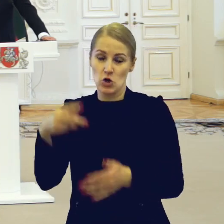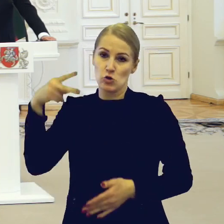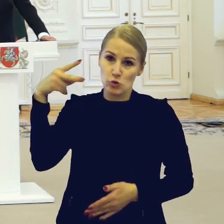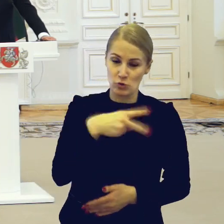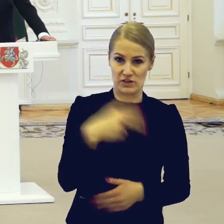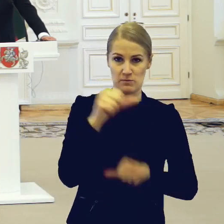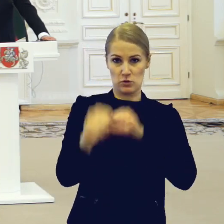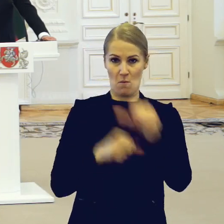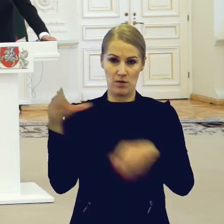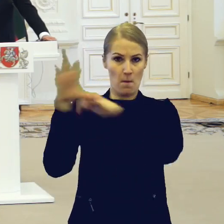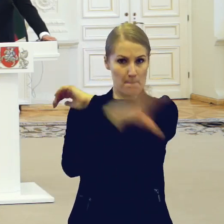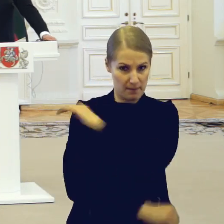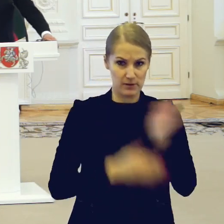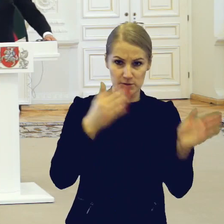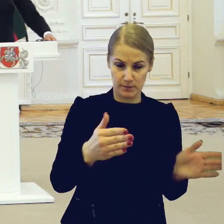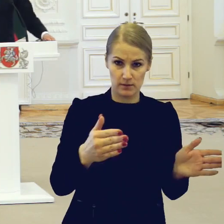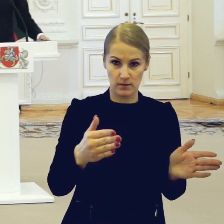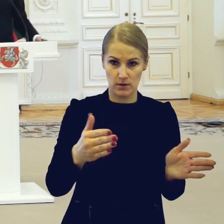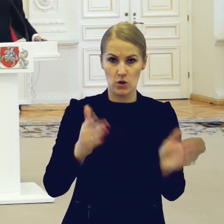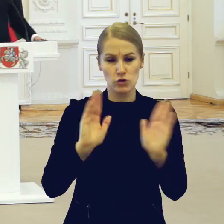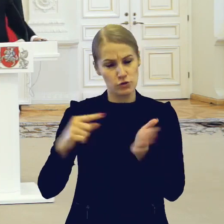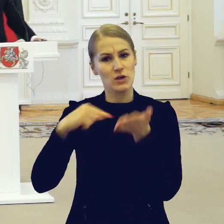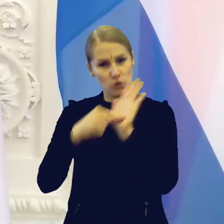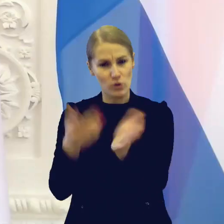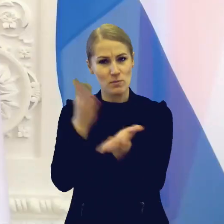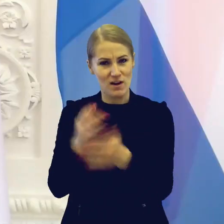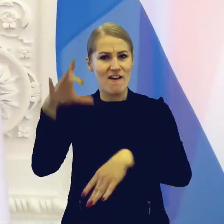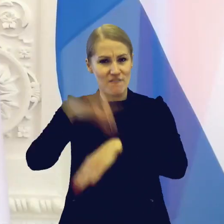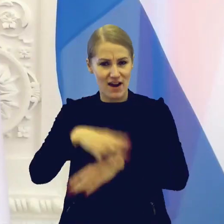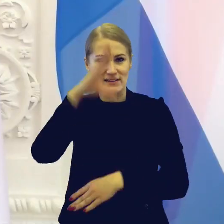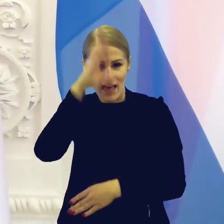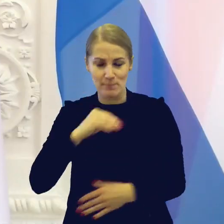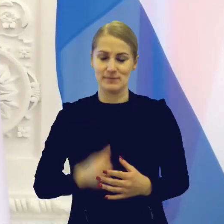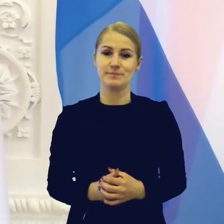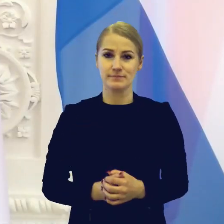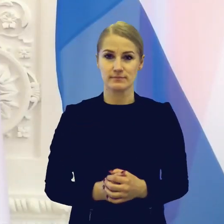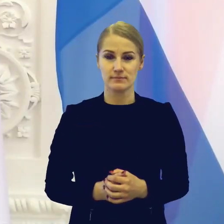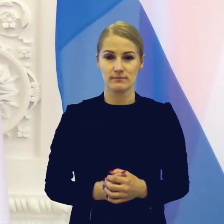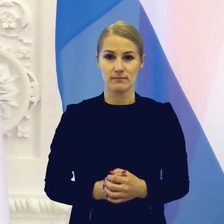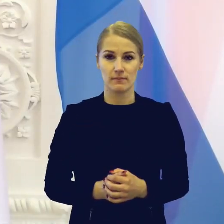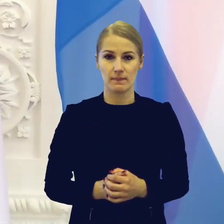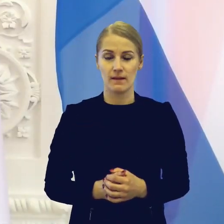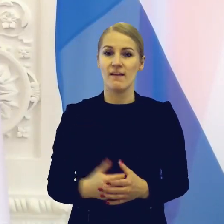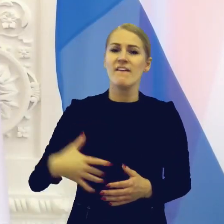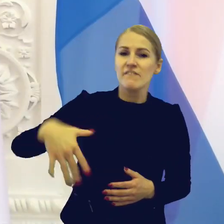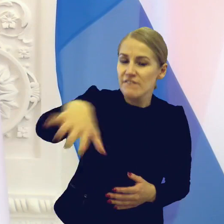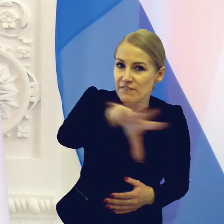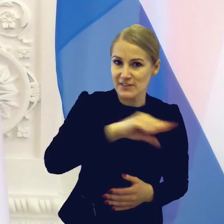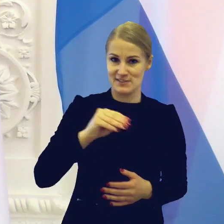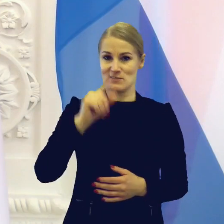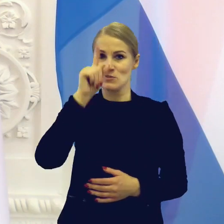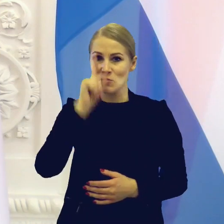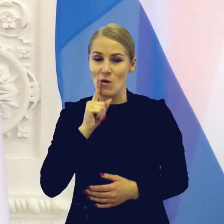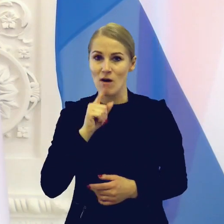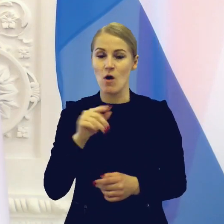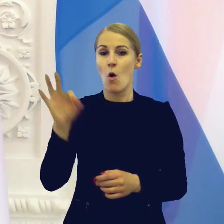ne, jeigu jis jūsų neįtikino, ponė Riutė? Na, nebejotinai, mes visi norime